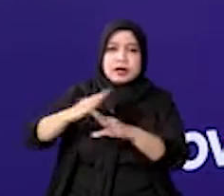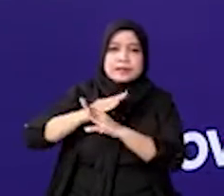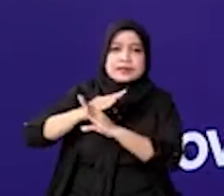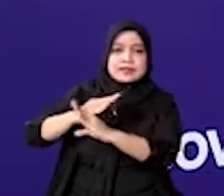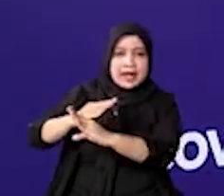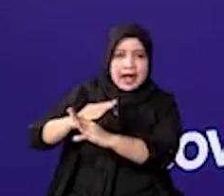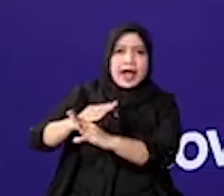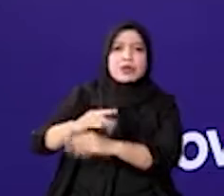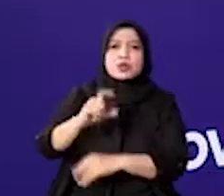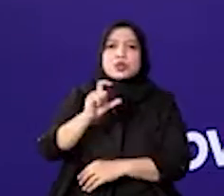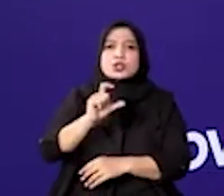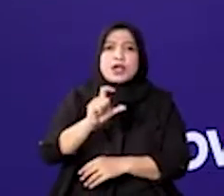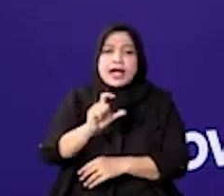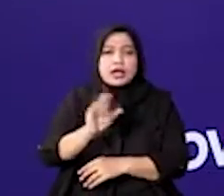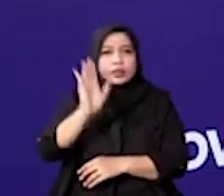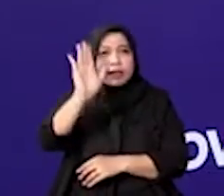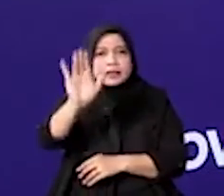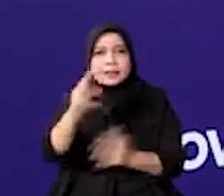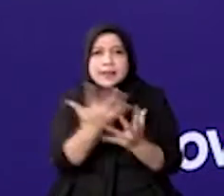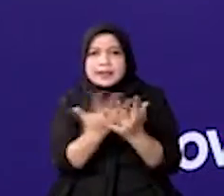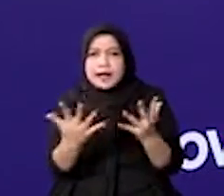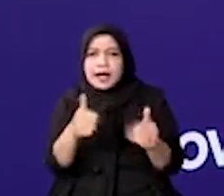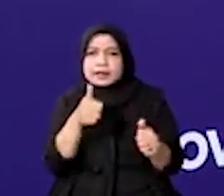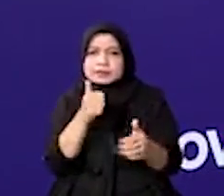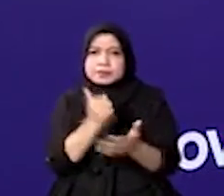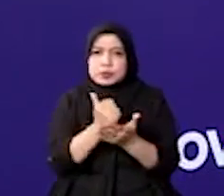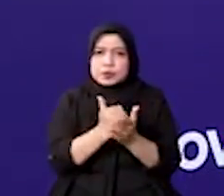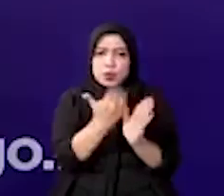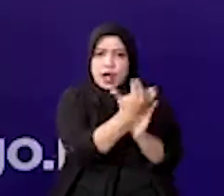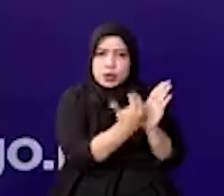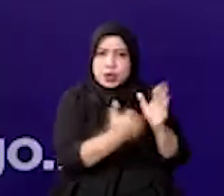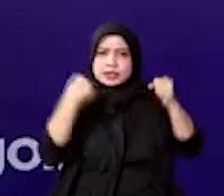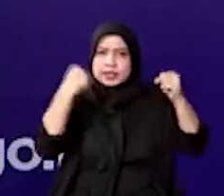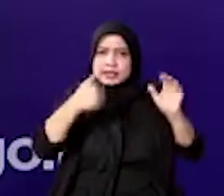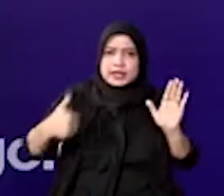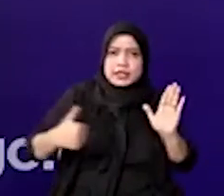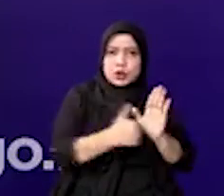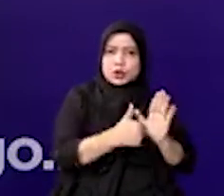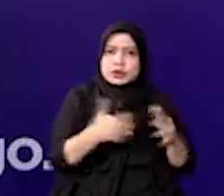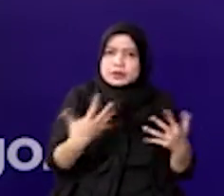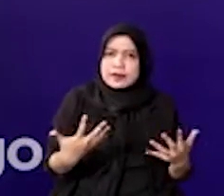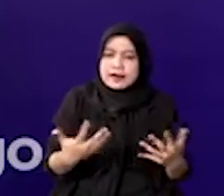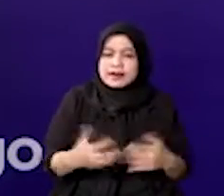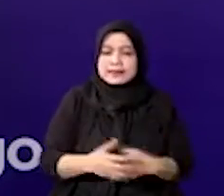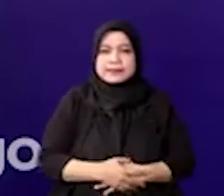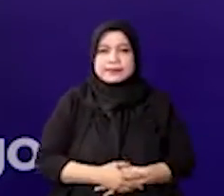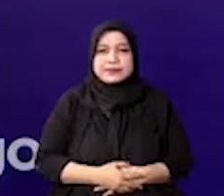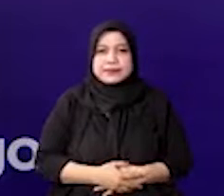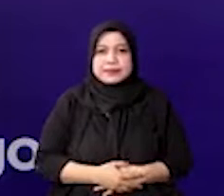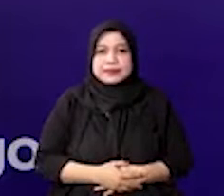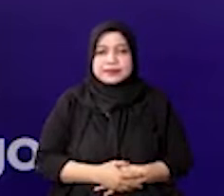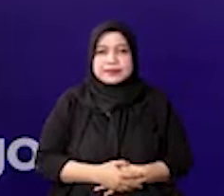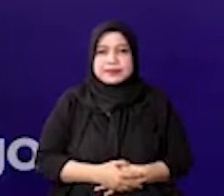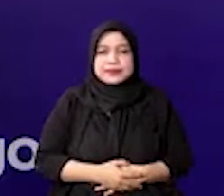baik gitu kalau mau dilihat Bagaimana masyarakat Indonesia